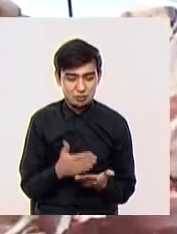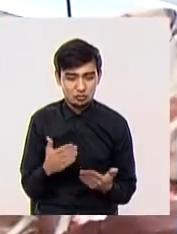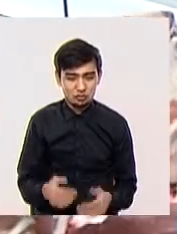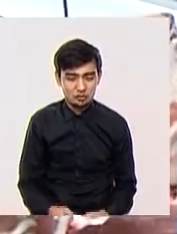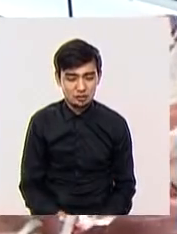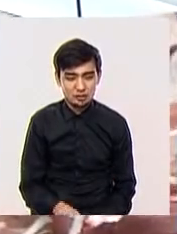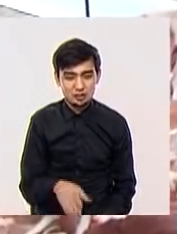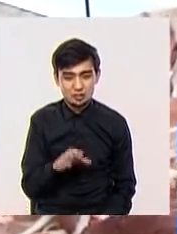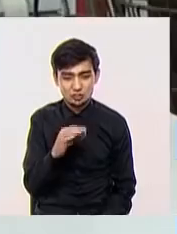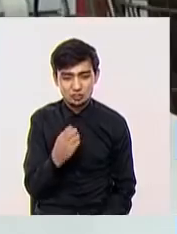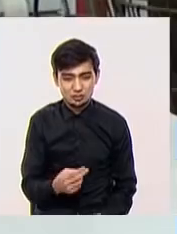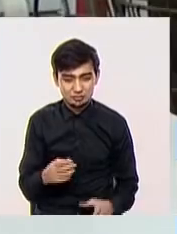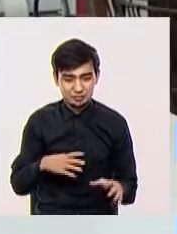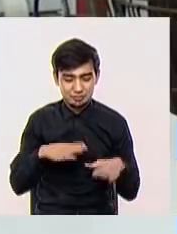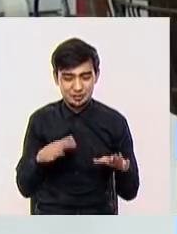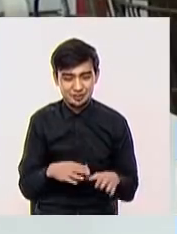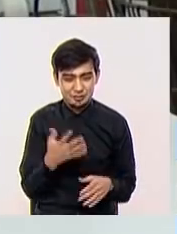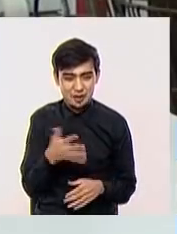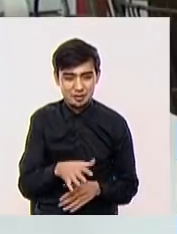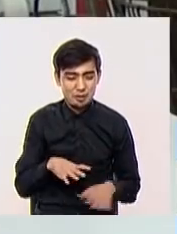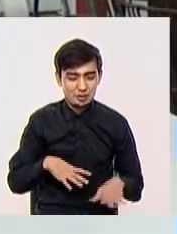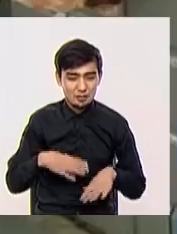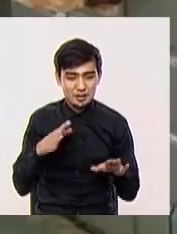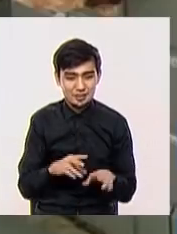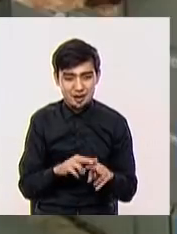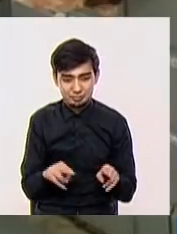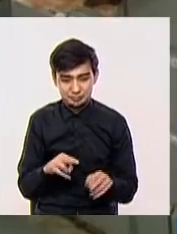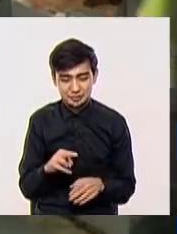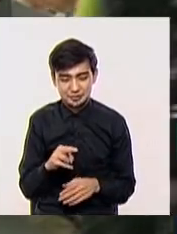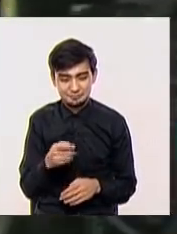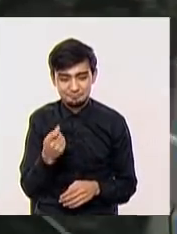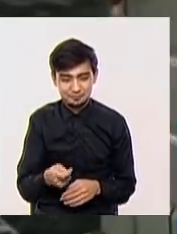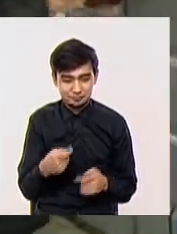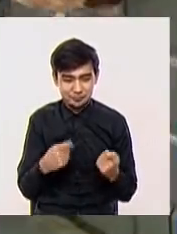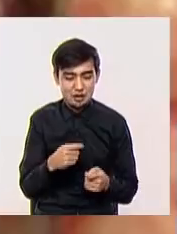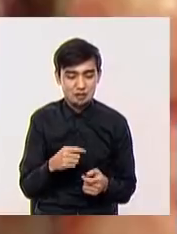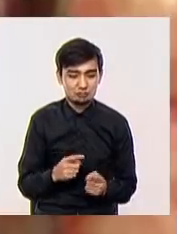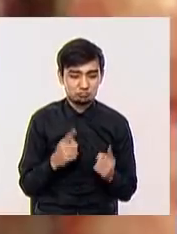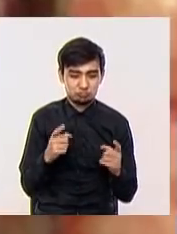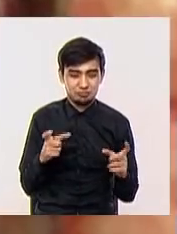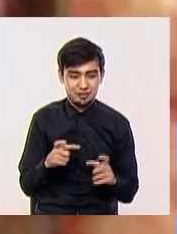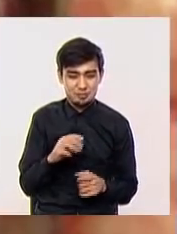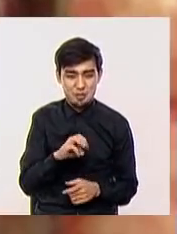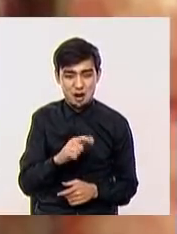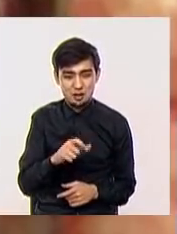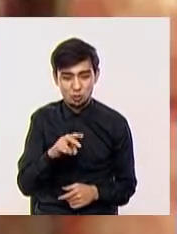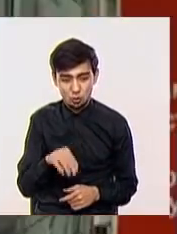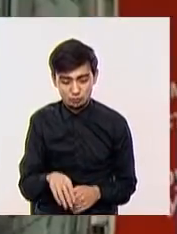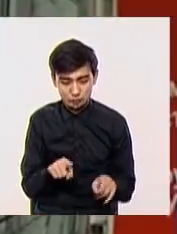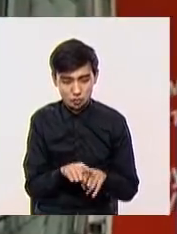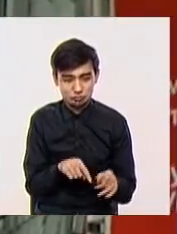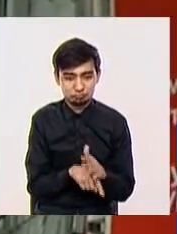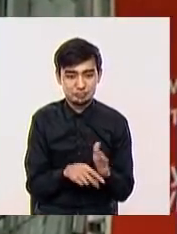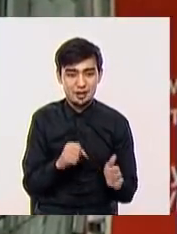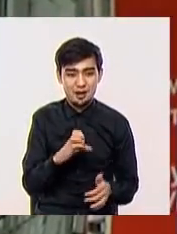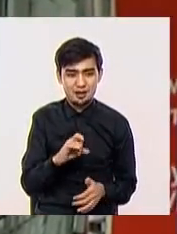Такие социальные лавки открыли на 5 рынках Алматы, также сети супермаркетов «Магнум» и специализированном магазине «Асылет». Цены там